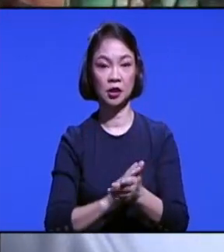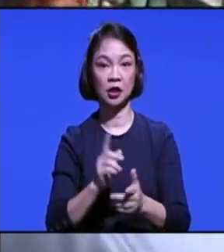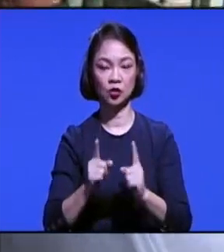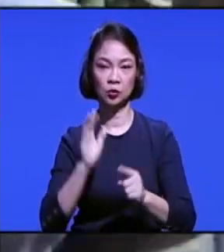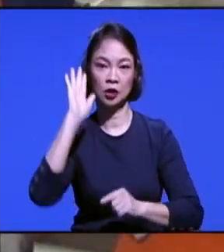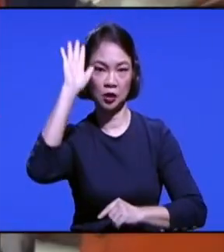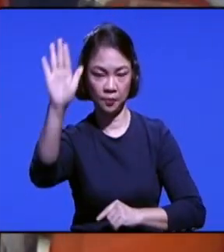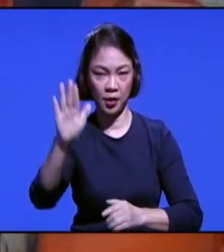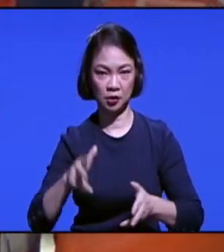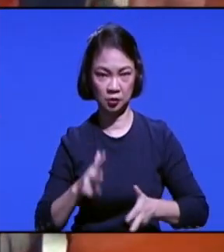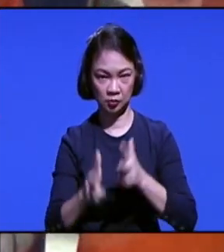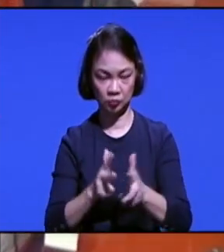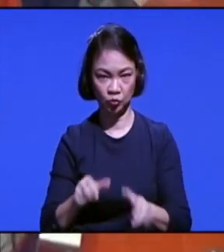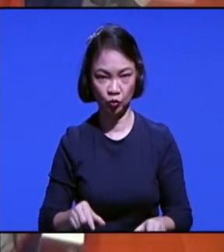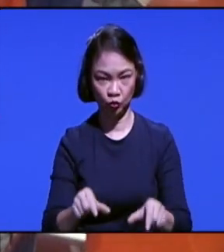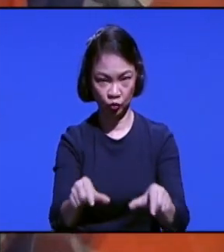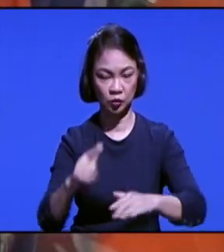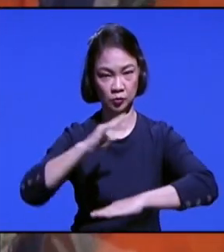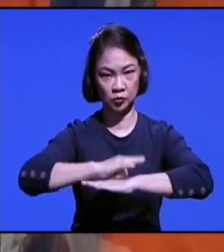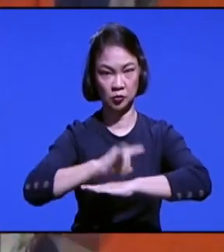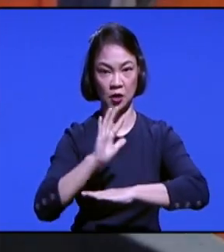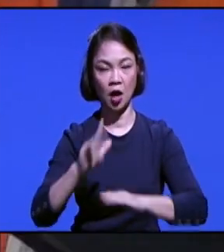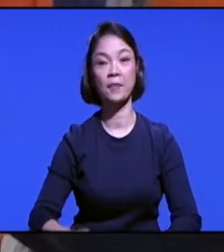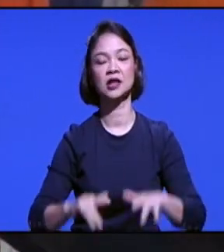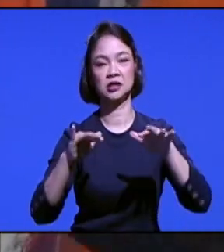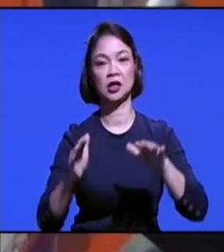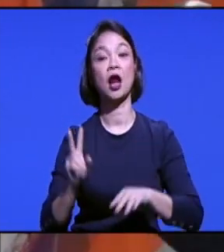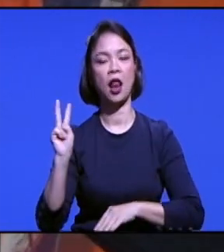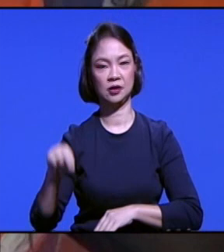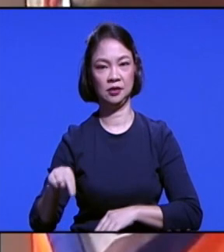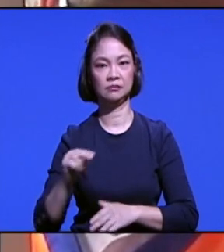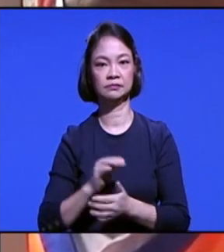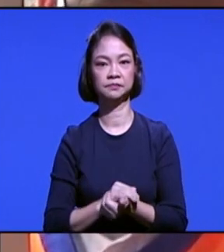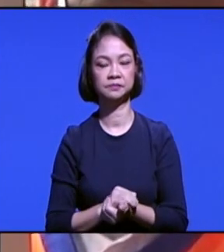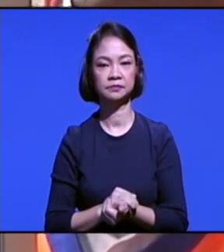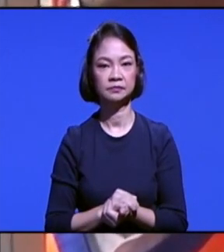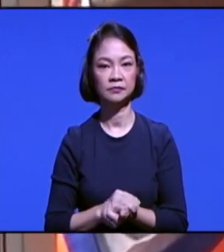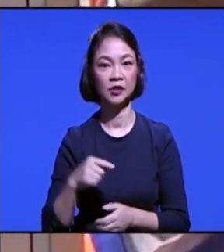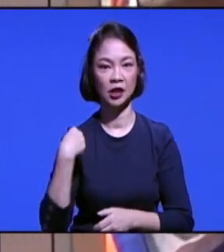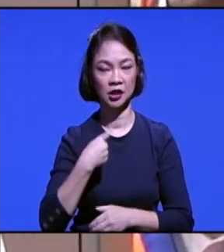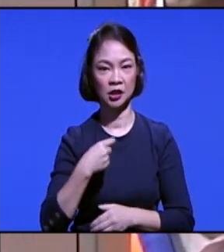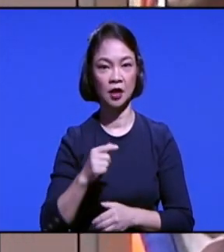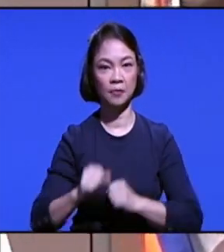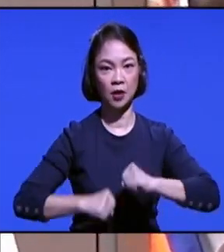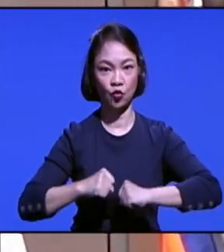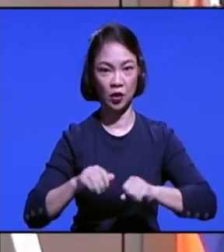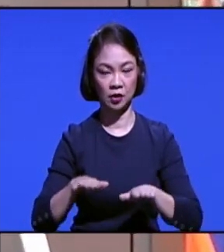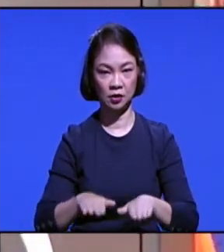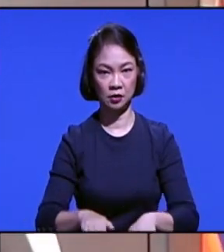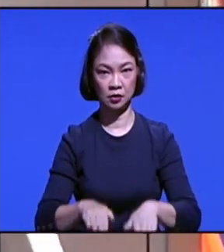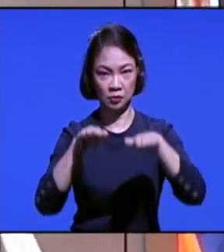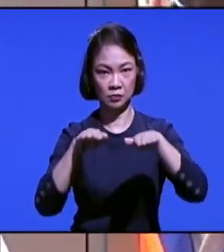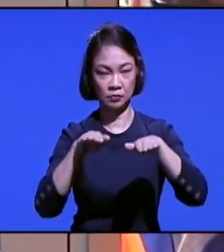jalur kereta bandara dan komuter lain ini tidak lagi terendam banjir. Kita akan melakukan peninggian